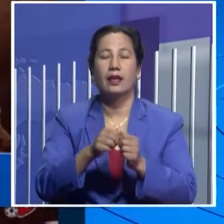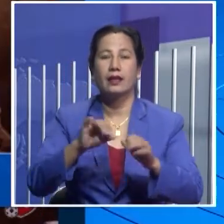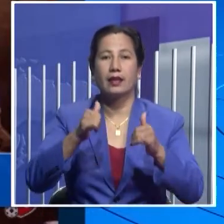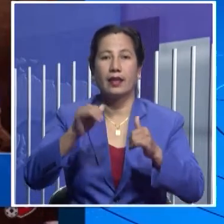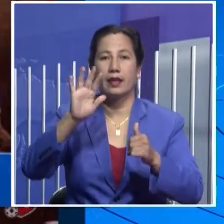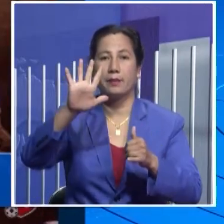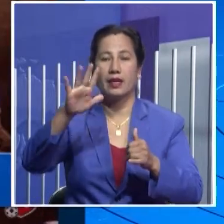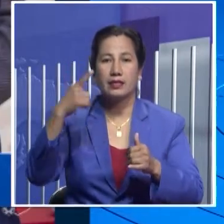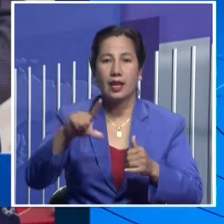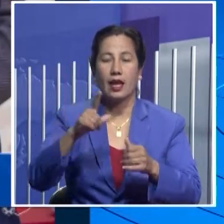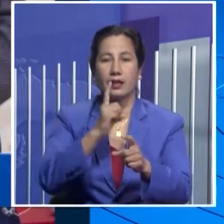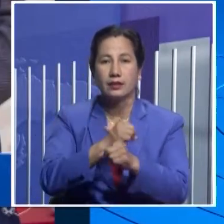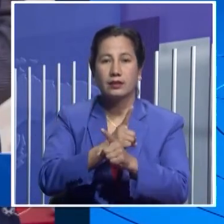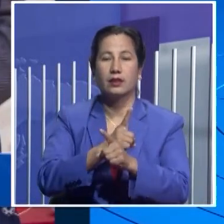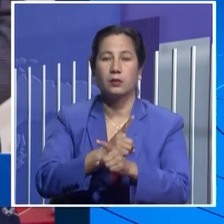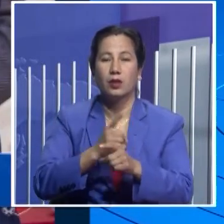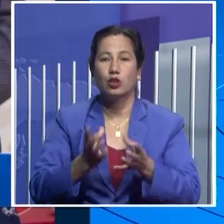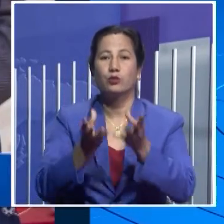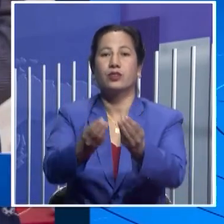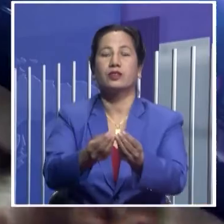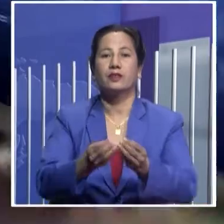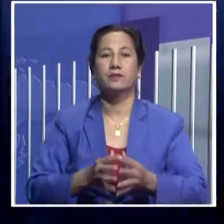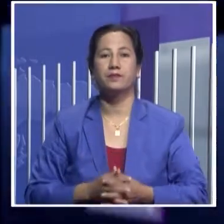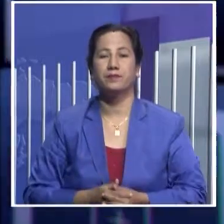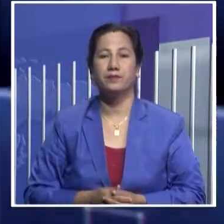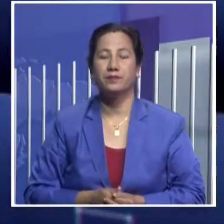सहित प्रशिक्षक पनि पुरस्कृत।